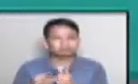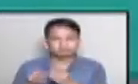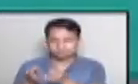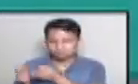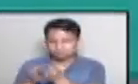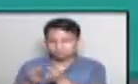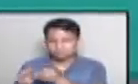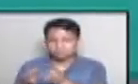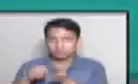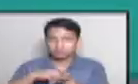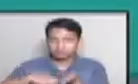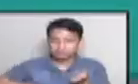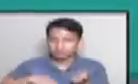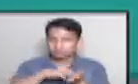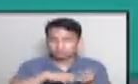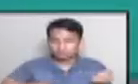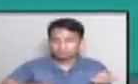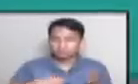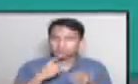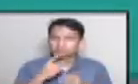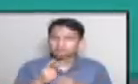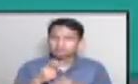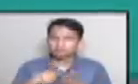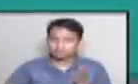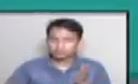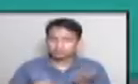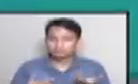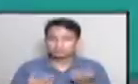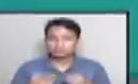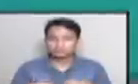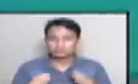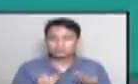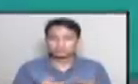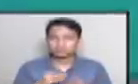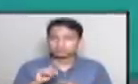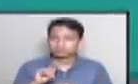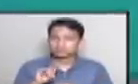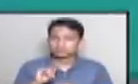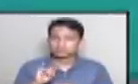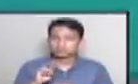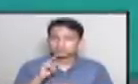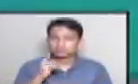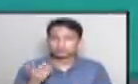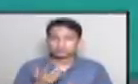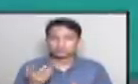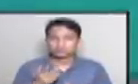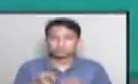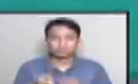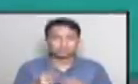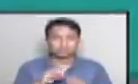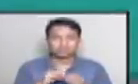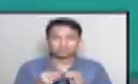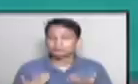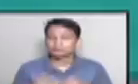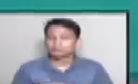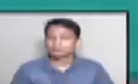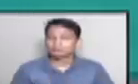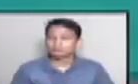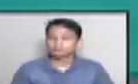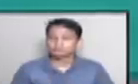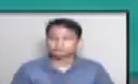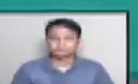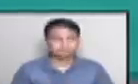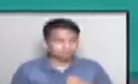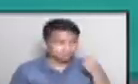kayo kaltas ng kaltax para sa buwis na supposed to may mapunta sa BIR, saan na pupunta yon? Wala pa naman silang TIN number. Nagets